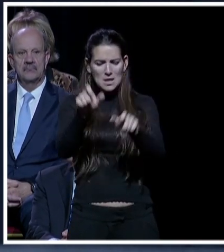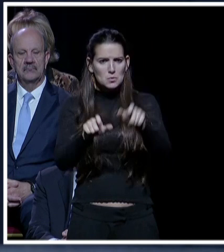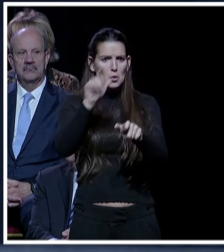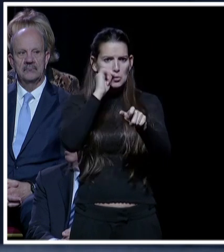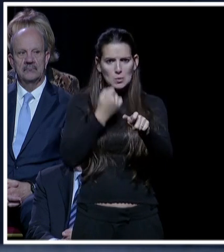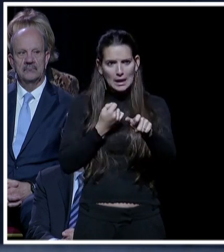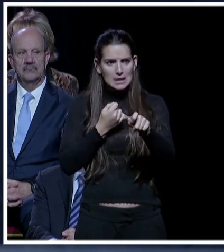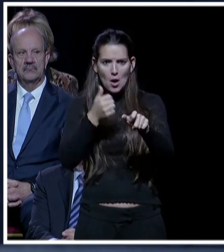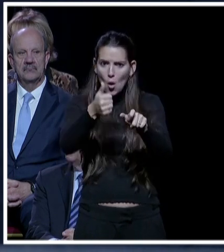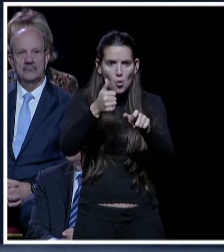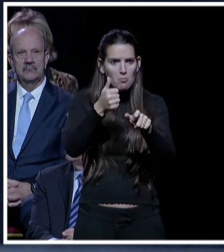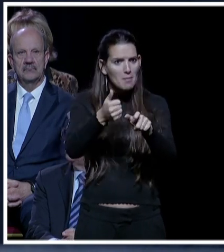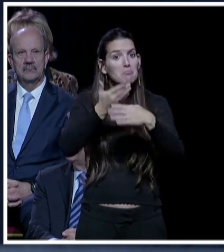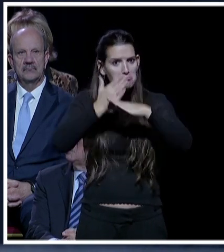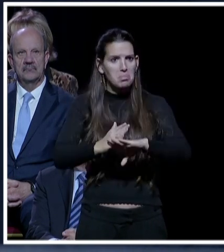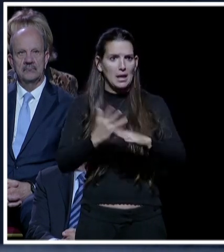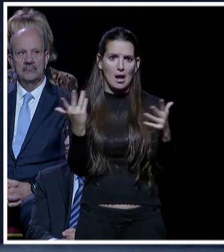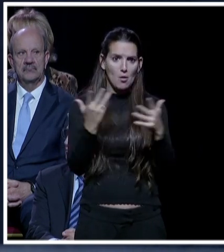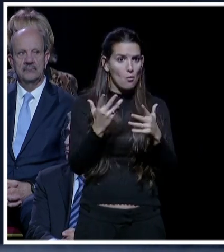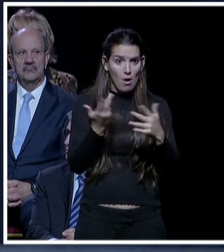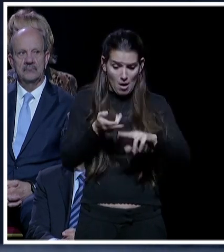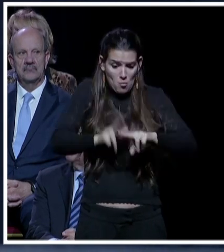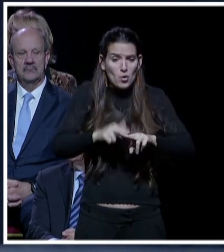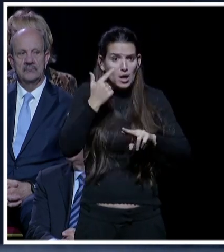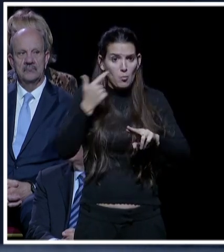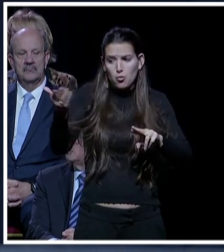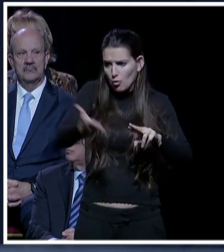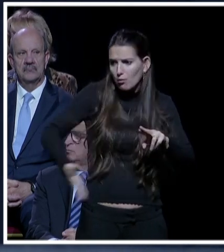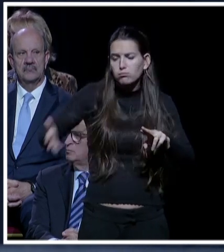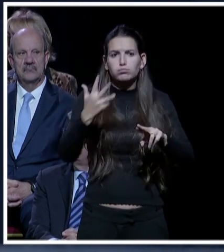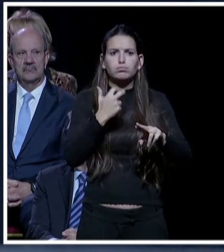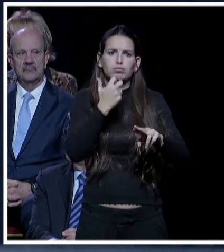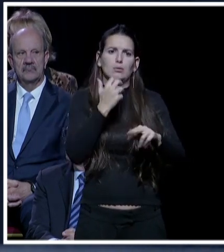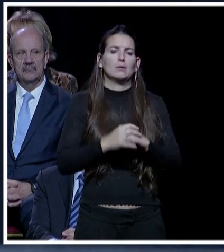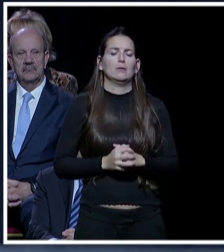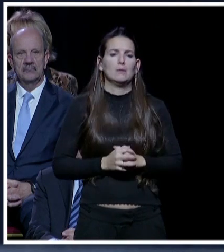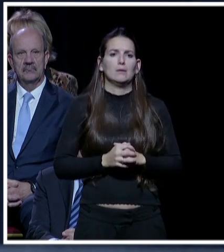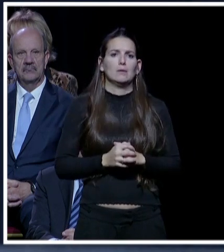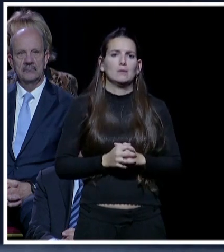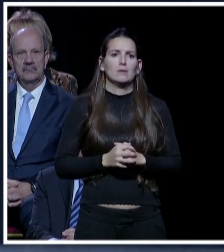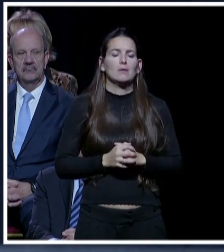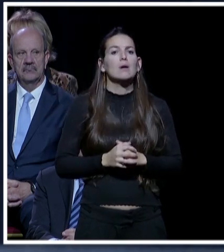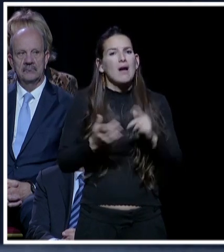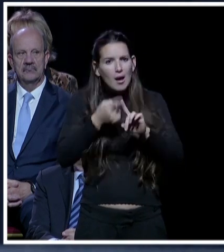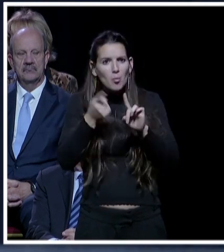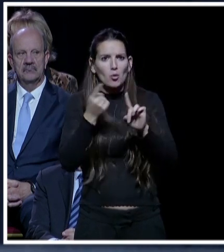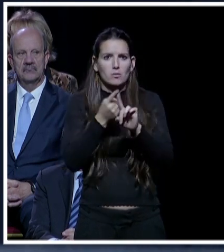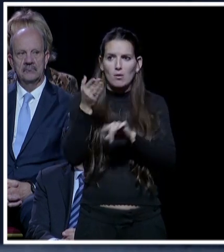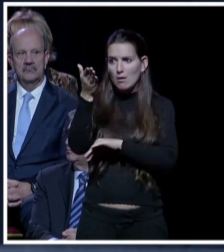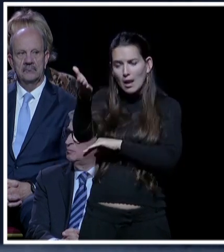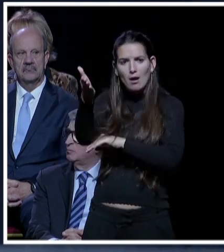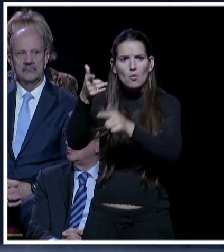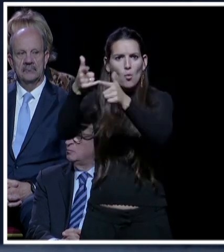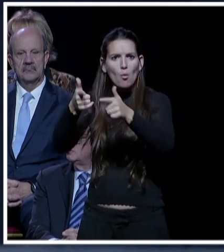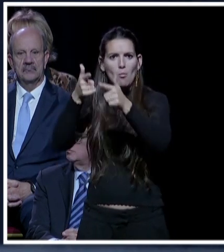prêts au sacrifice ultime pour leur patrie. Je veux redire l'importance de ce combat. Ce que les Ukrainiens